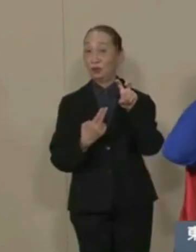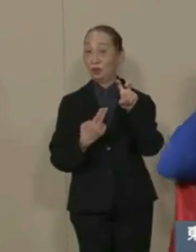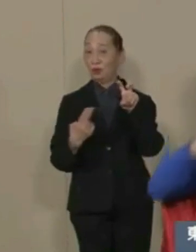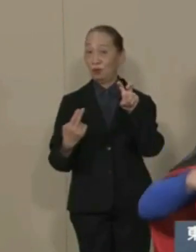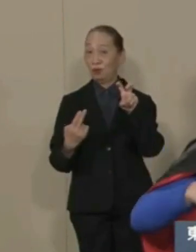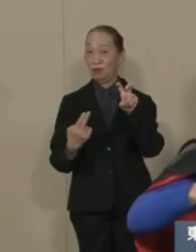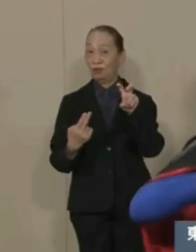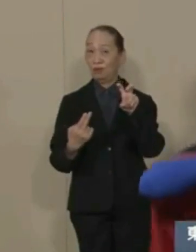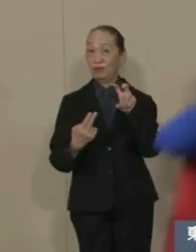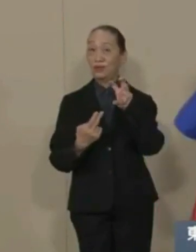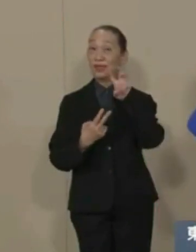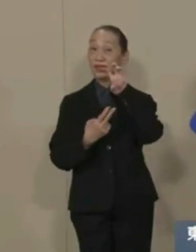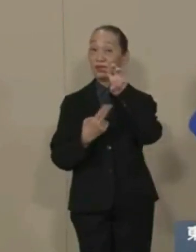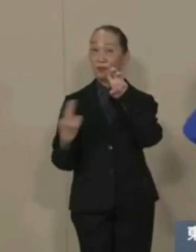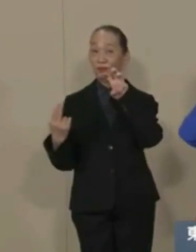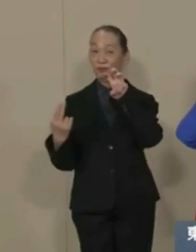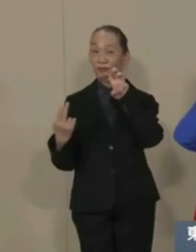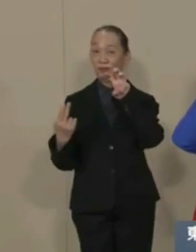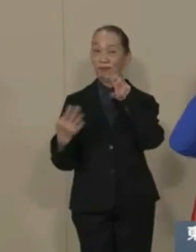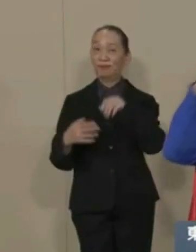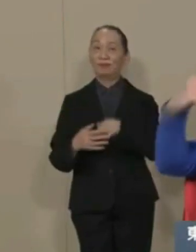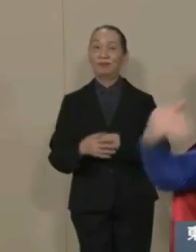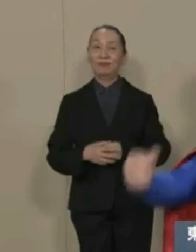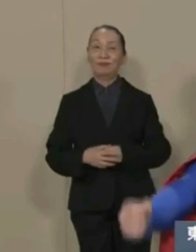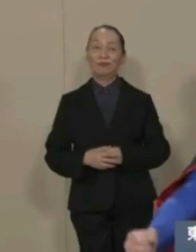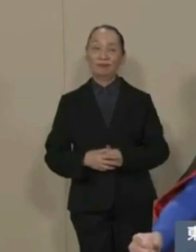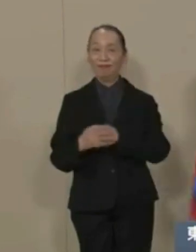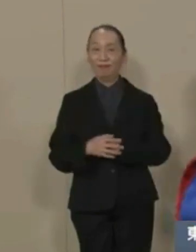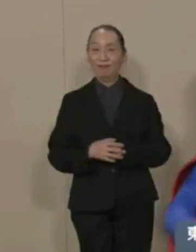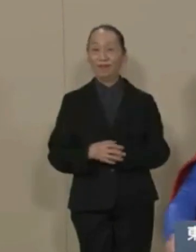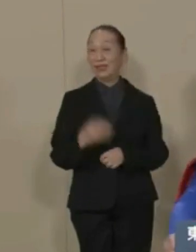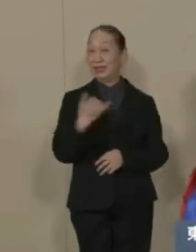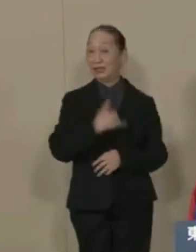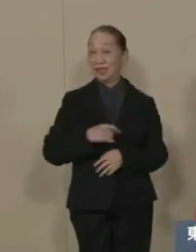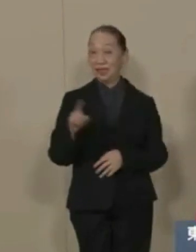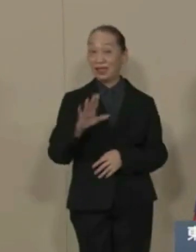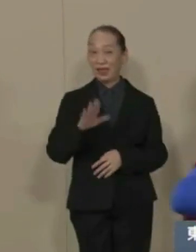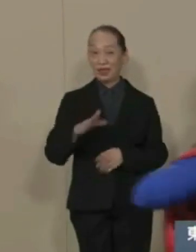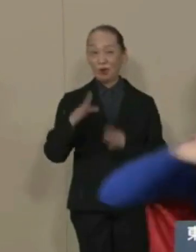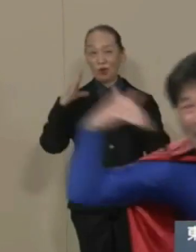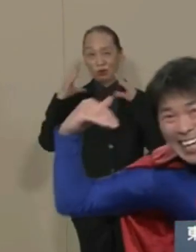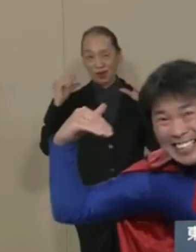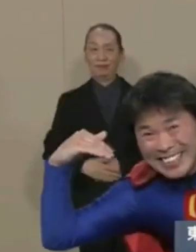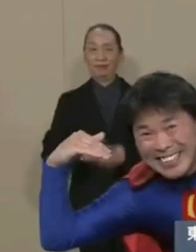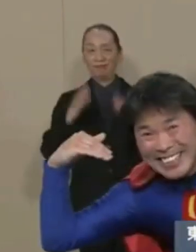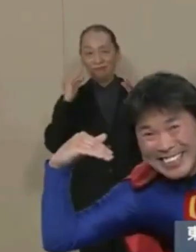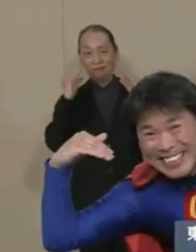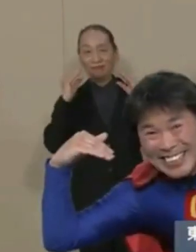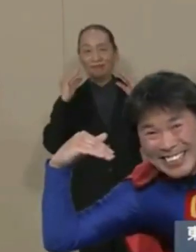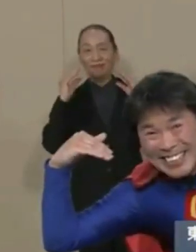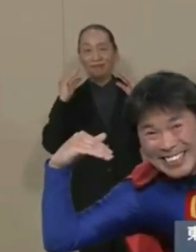20度下糸だっ人生何があってもす悪い